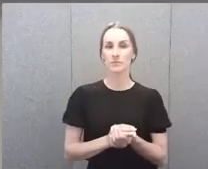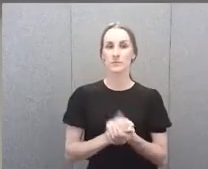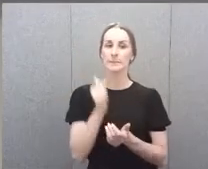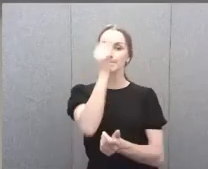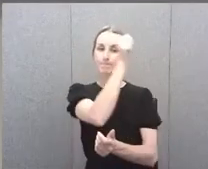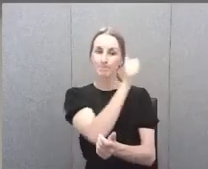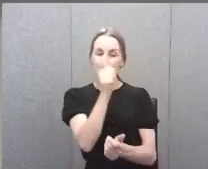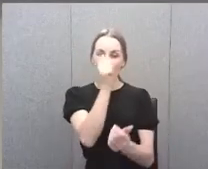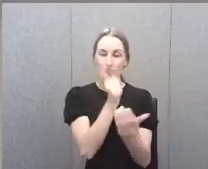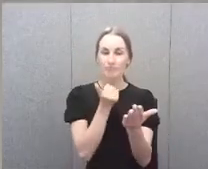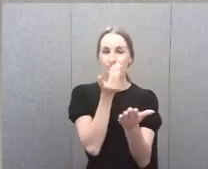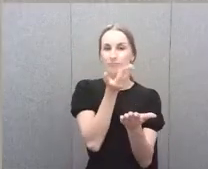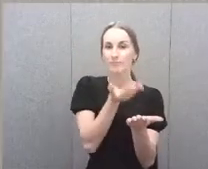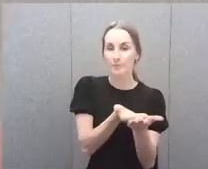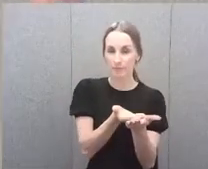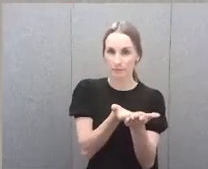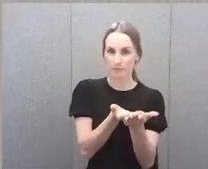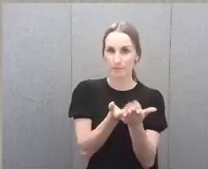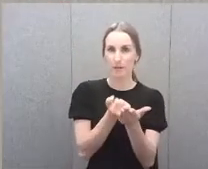за такое личное